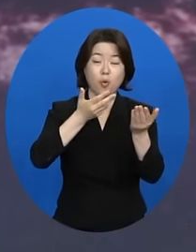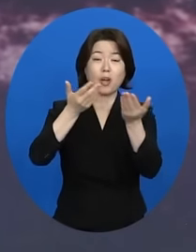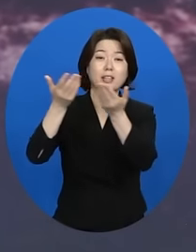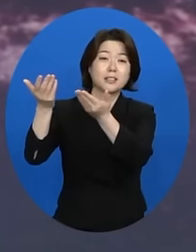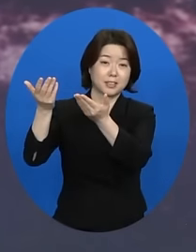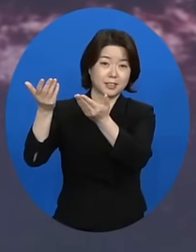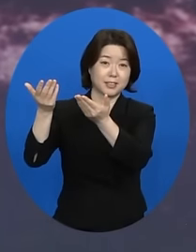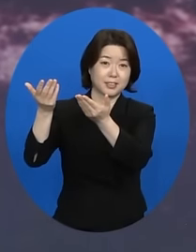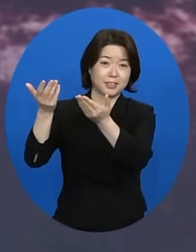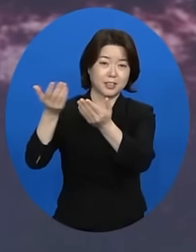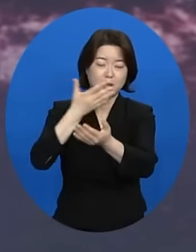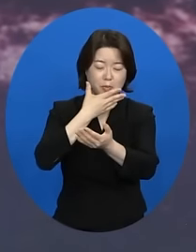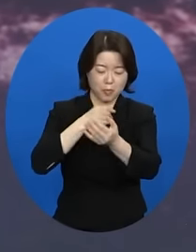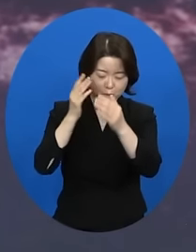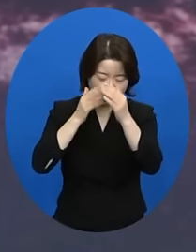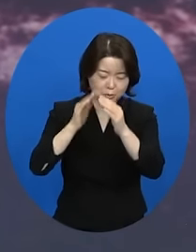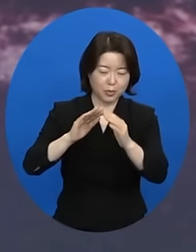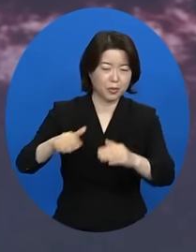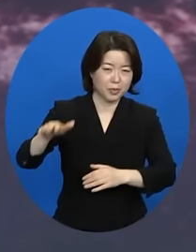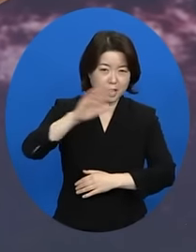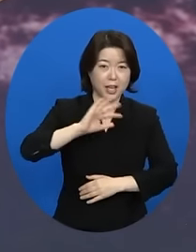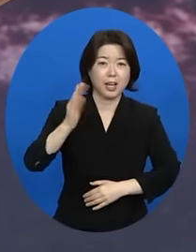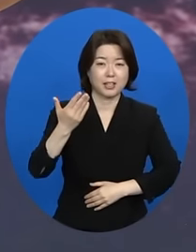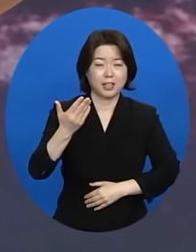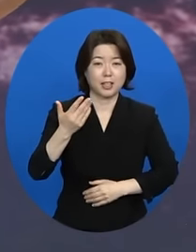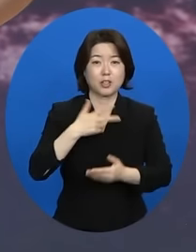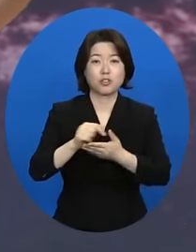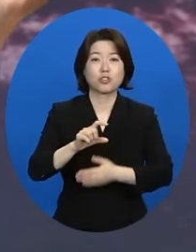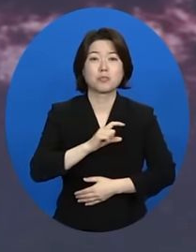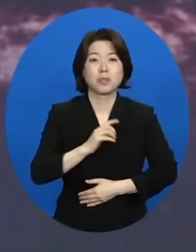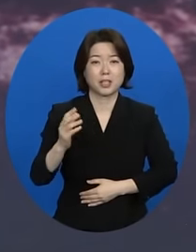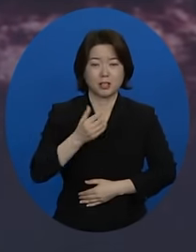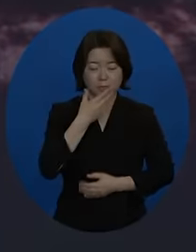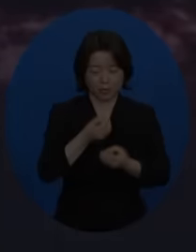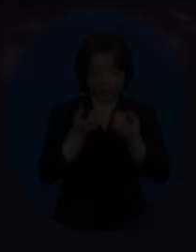올려드릴 수 있는 복된 성도들이 다 되시기를 우리 주님의 이름으로 축원드립니다.